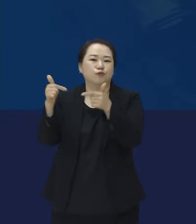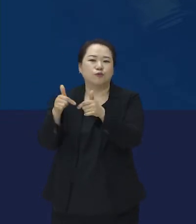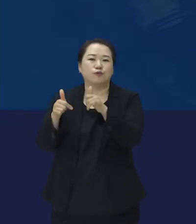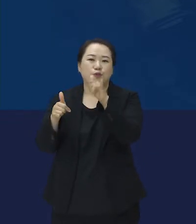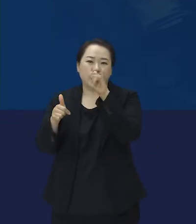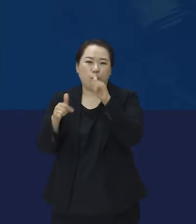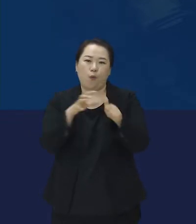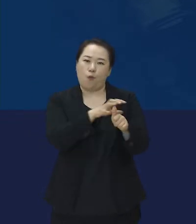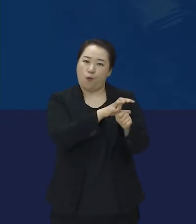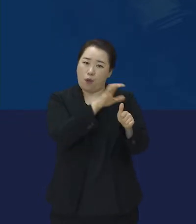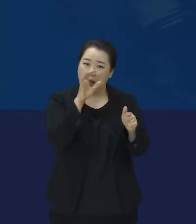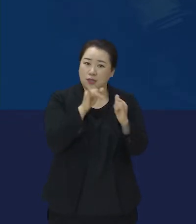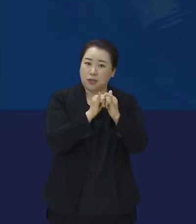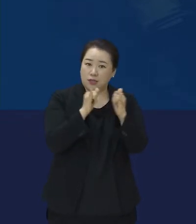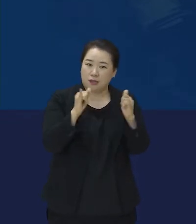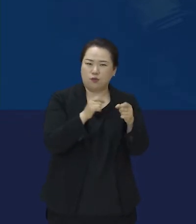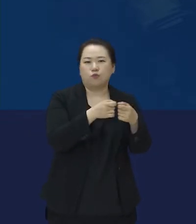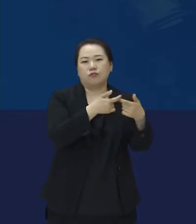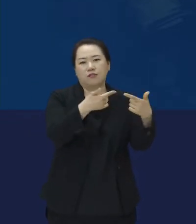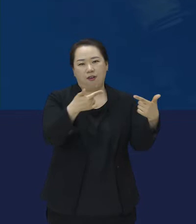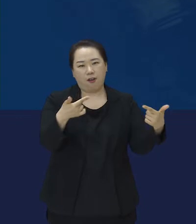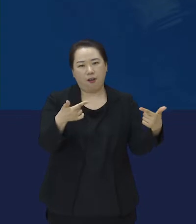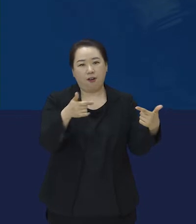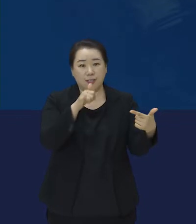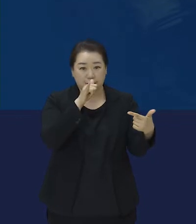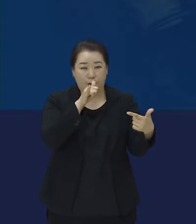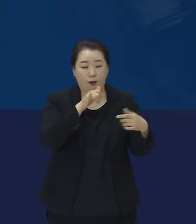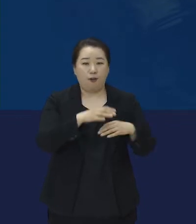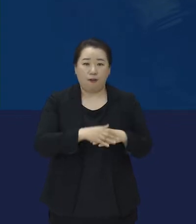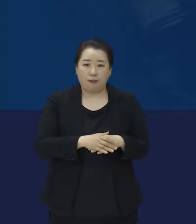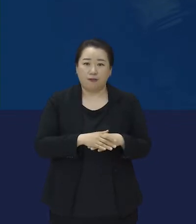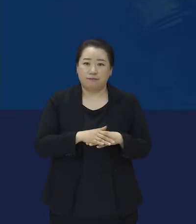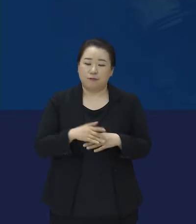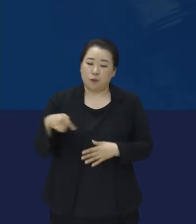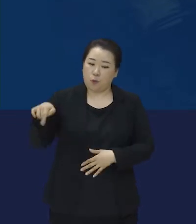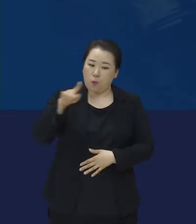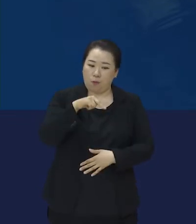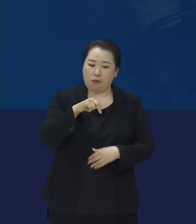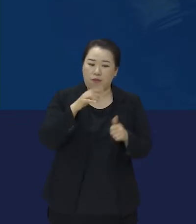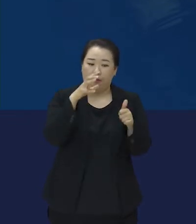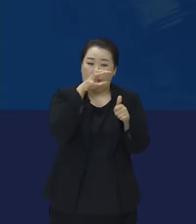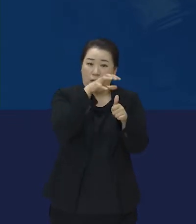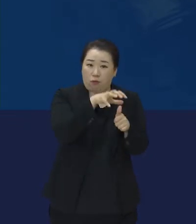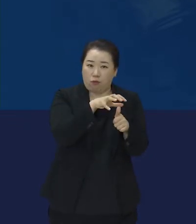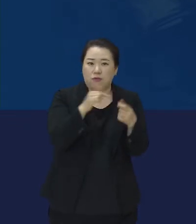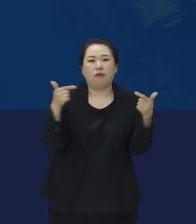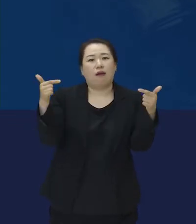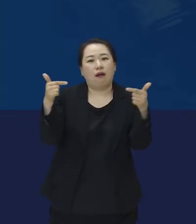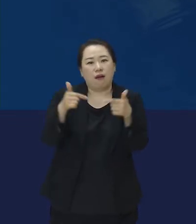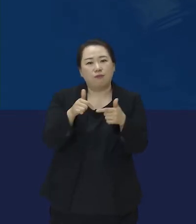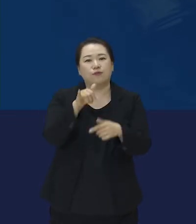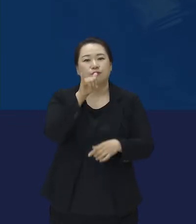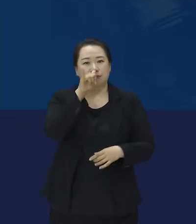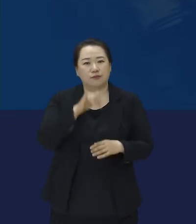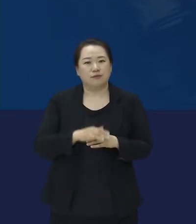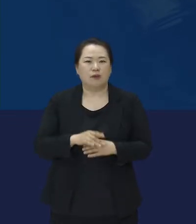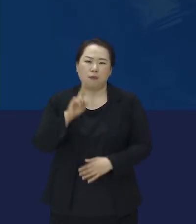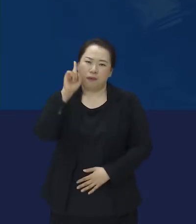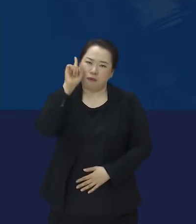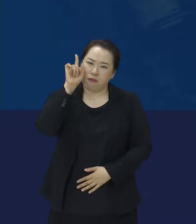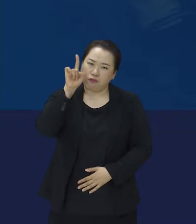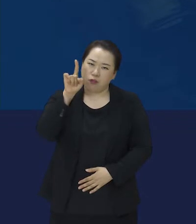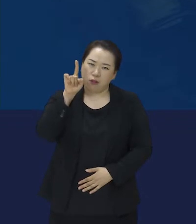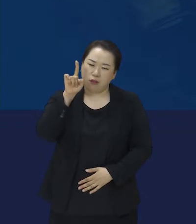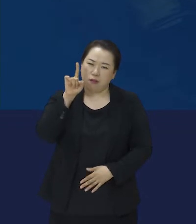줄어들고 격리 해제자는 늘어나면서 전체적으로 자가격리자가 감소하고 있는데